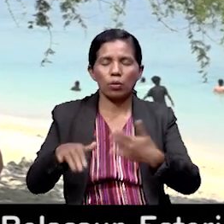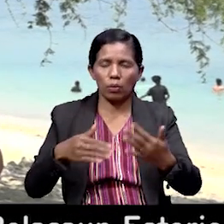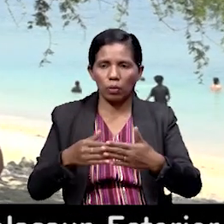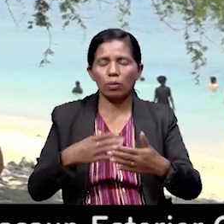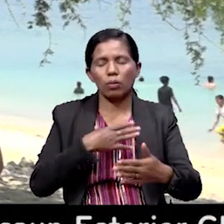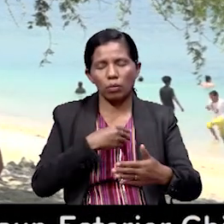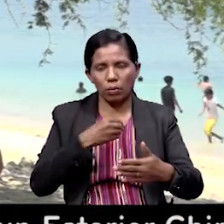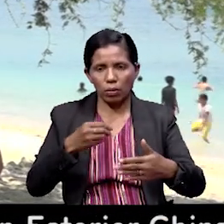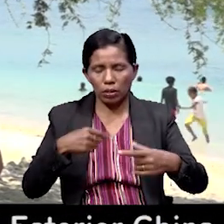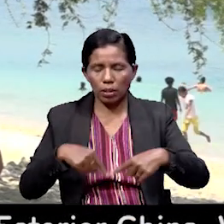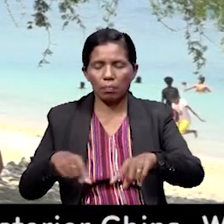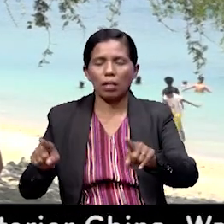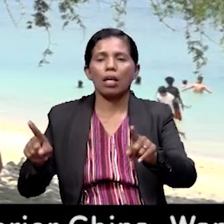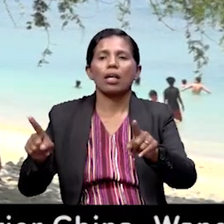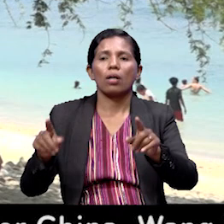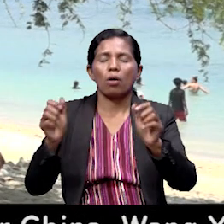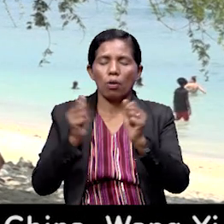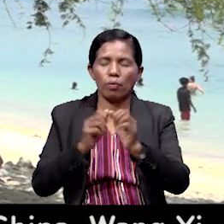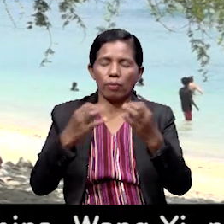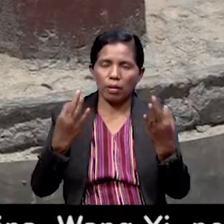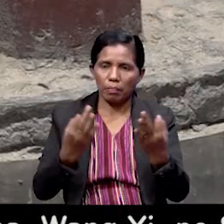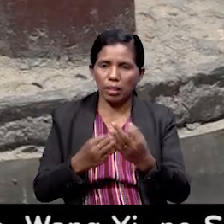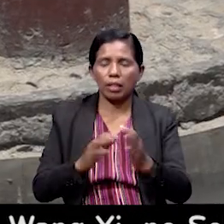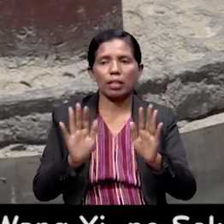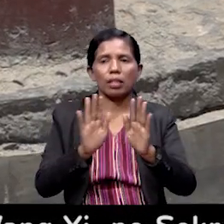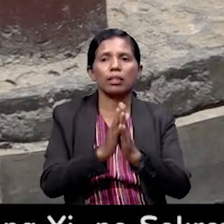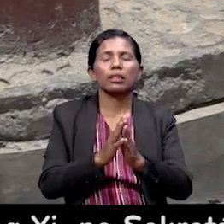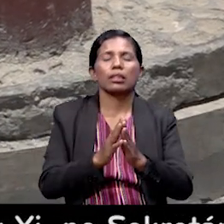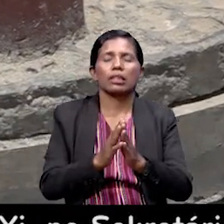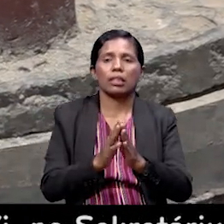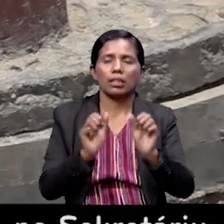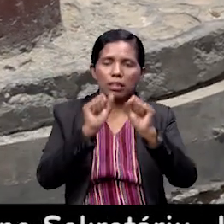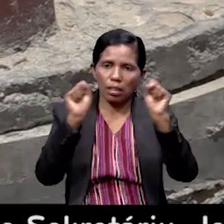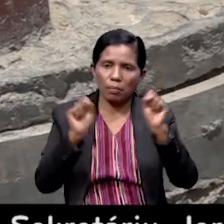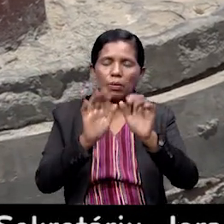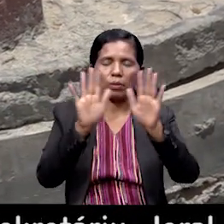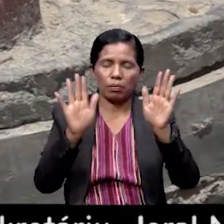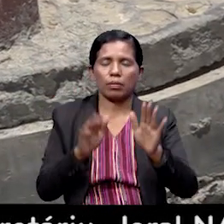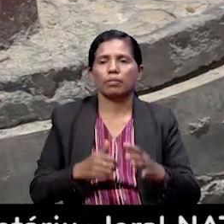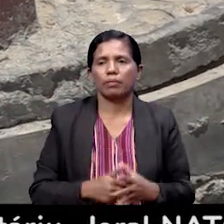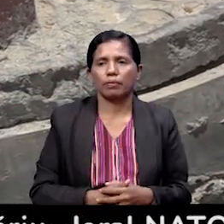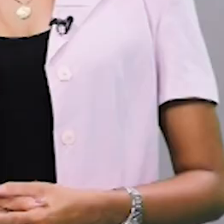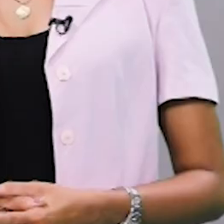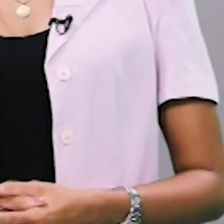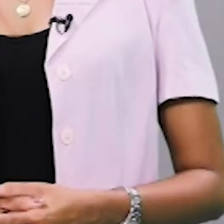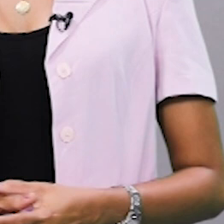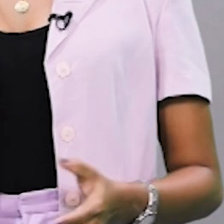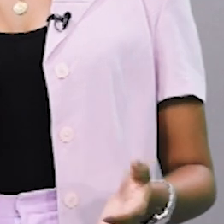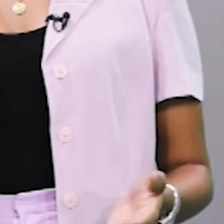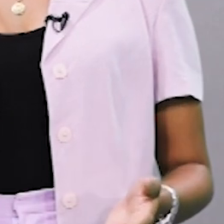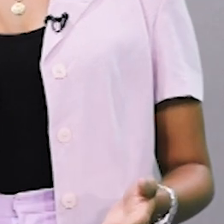pasa tempu ho kolega no famili iha fin de semana. Almeida dos Santos, Jacinto Fuca, GMN.